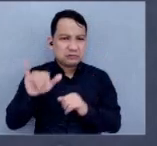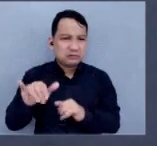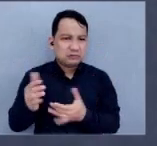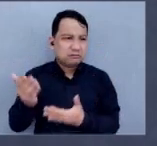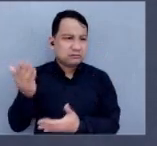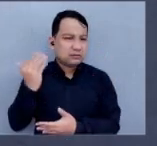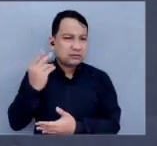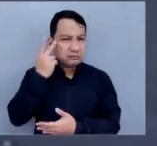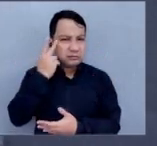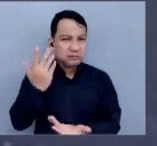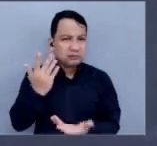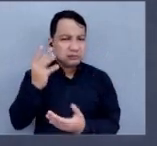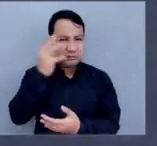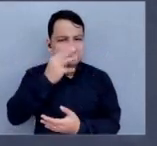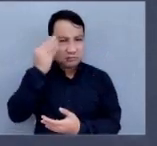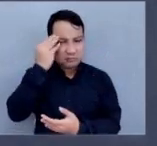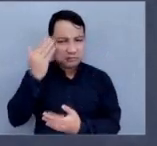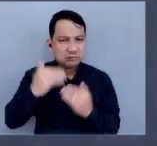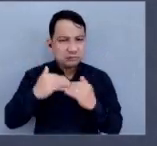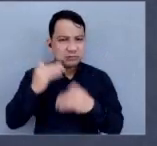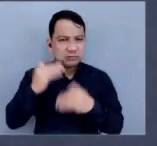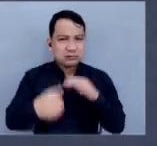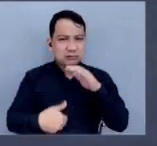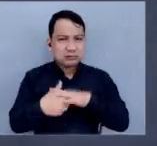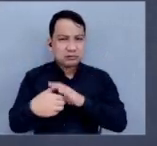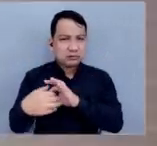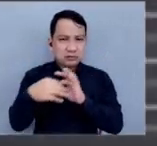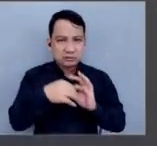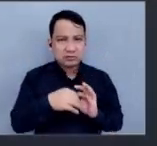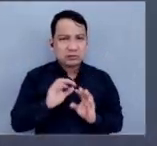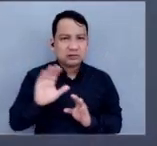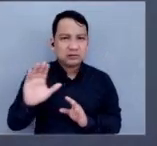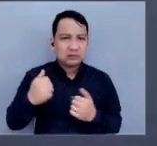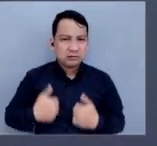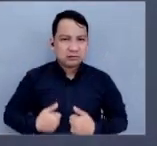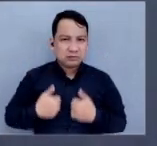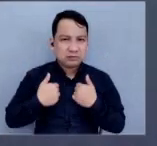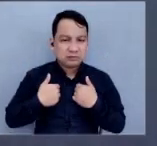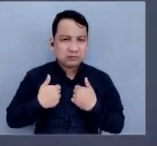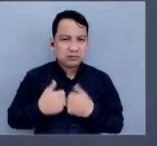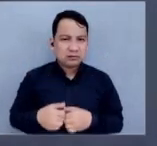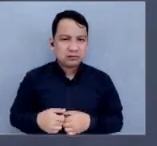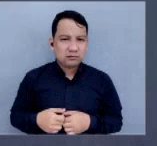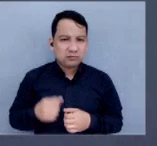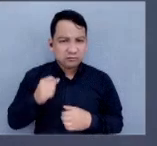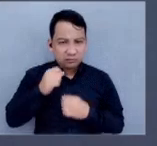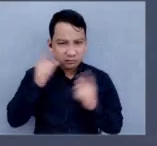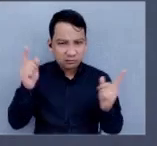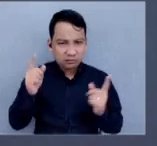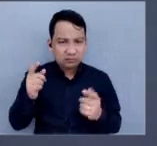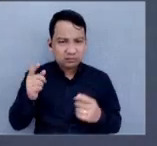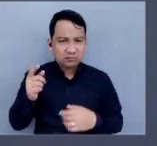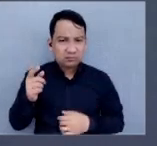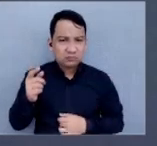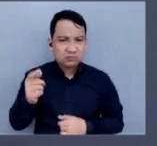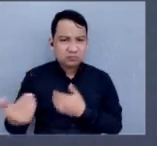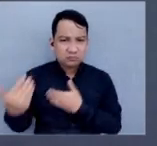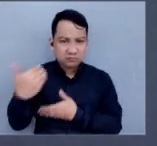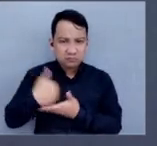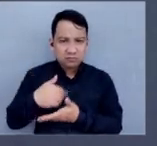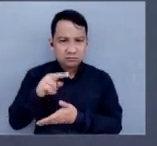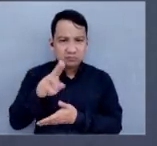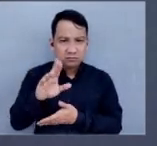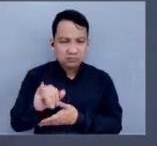naman, nababahala sila na ngayon nadadawit sa issue ang kanilang address. Nakakagulat kasi, di ba? Bigla kang pupuntahan ng